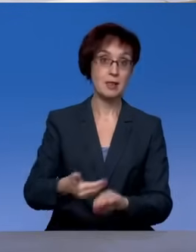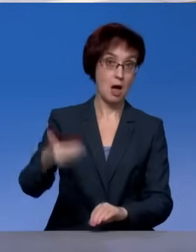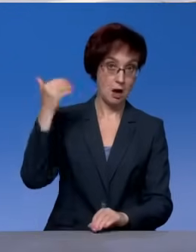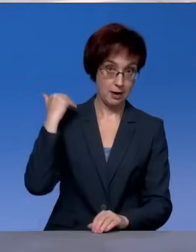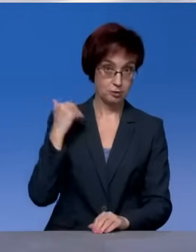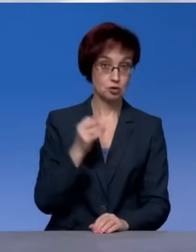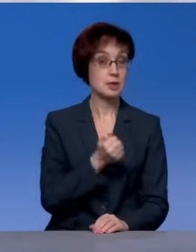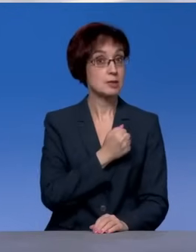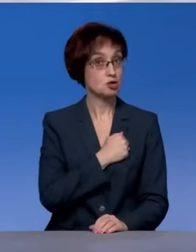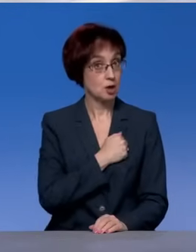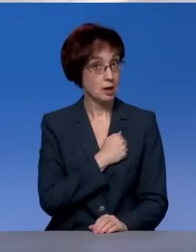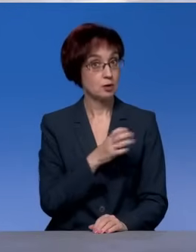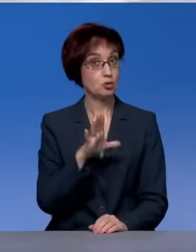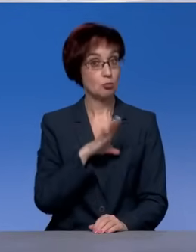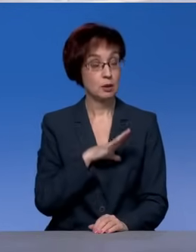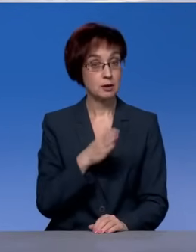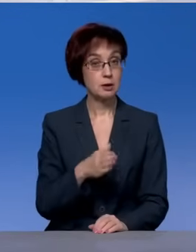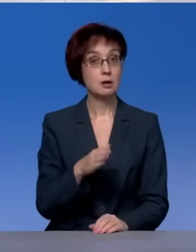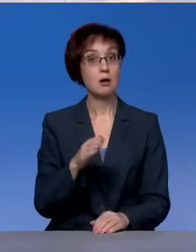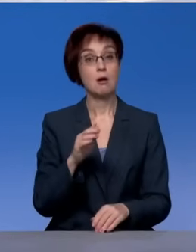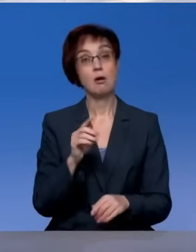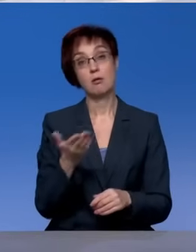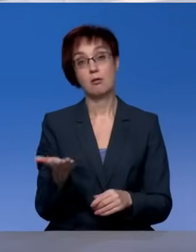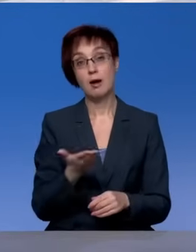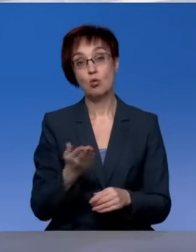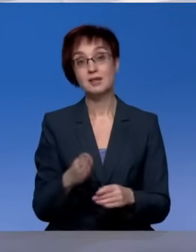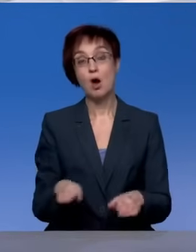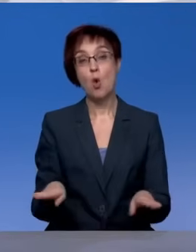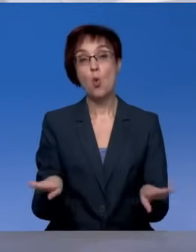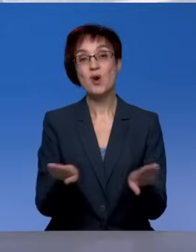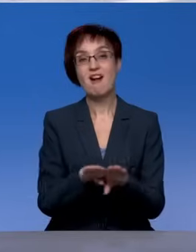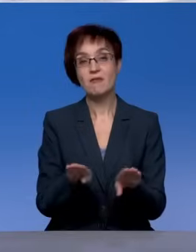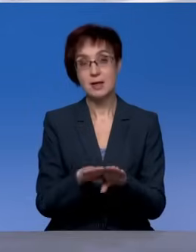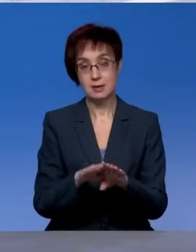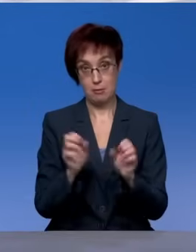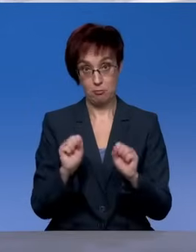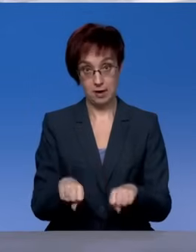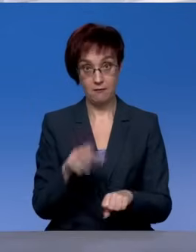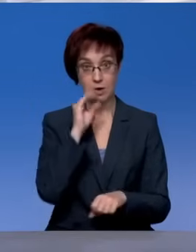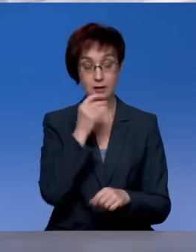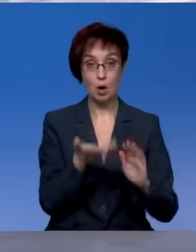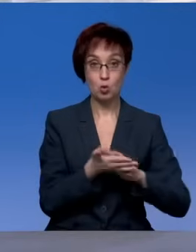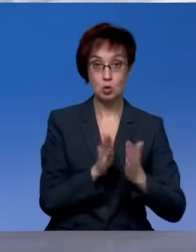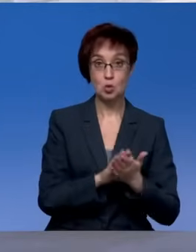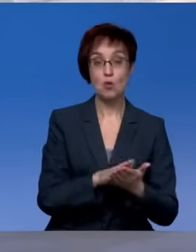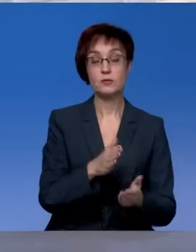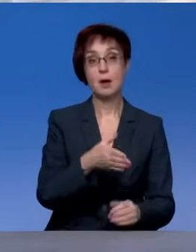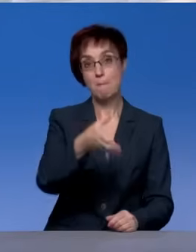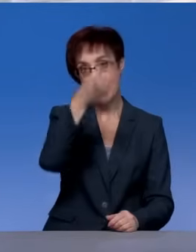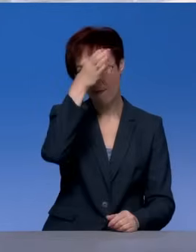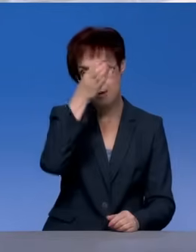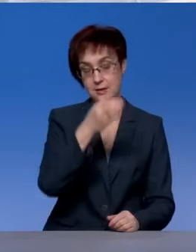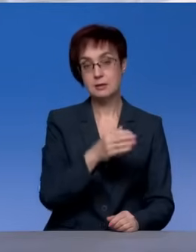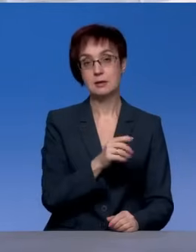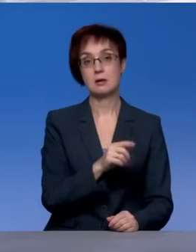было произведено некое уравнение прав. Когда условно профессор, условно кандидат там наук, получать стал столько